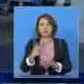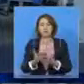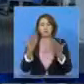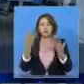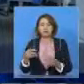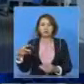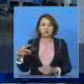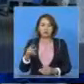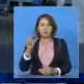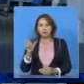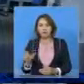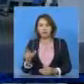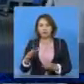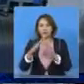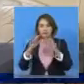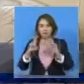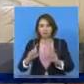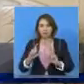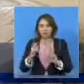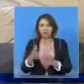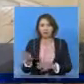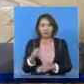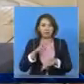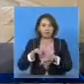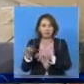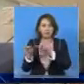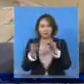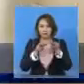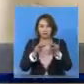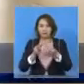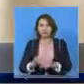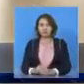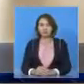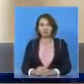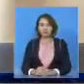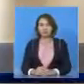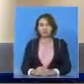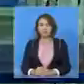Қазір 2000-нан астам адам үй карантинінде. Бәрін дәрігерлер өз бақылауына алған.